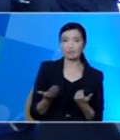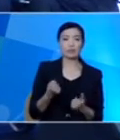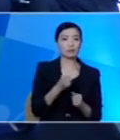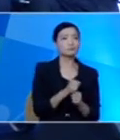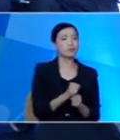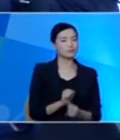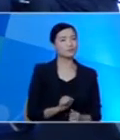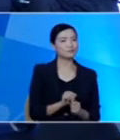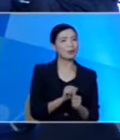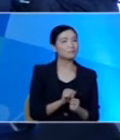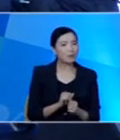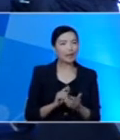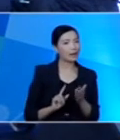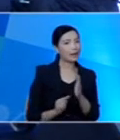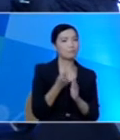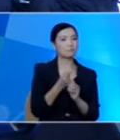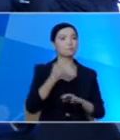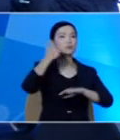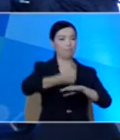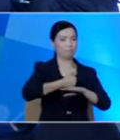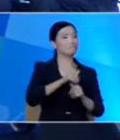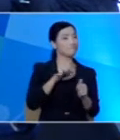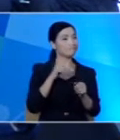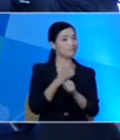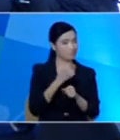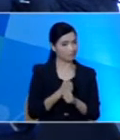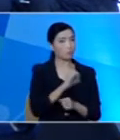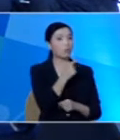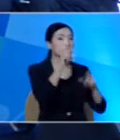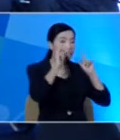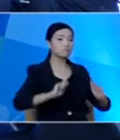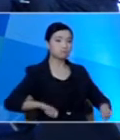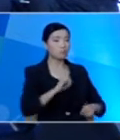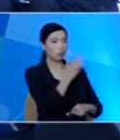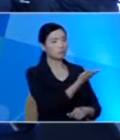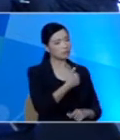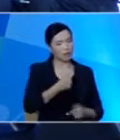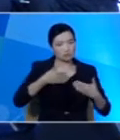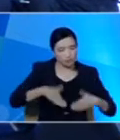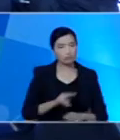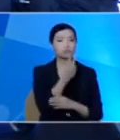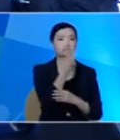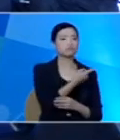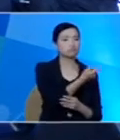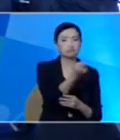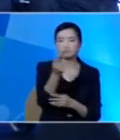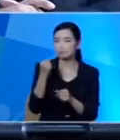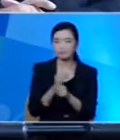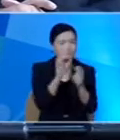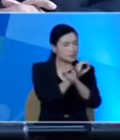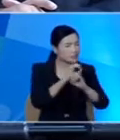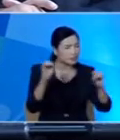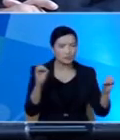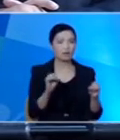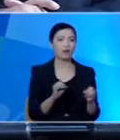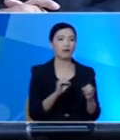ำร่องผมพูดไอ้อ๋อยว่าเฮ้ยอ๋อยเรามานำร่องก่อนเพราะว่าตั้งแต่ผมเกิดมาผมยังไม่เห็นมีใครทำเกี่ยวกับเรื่องคนพิ